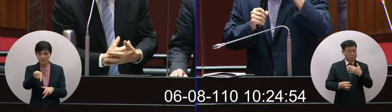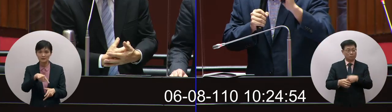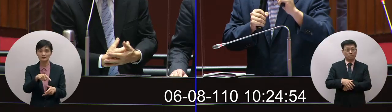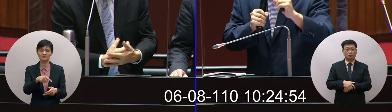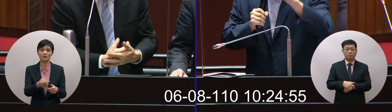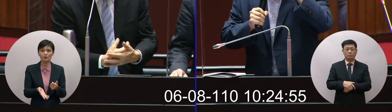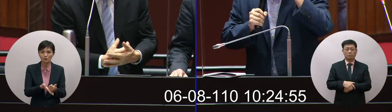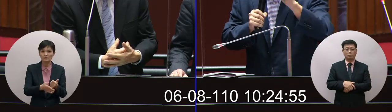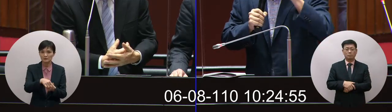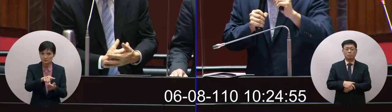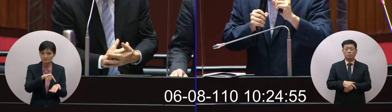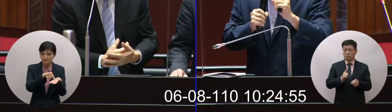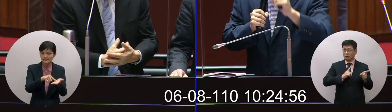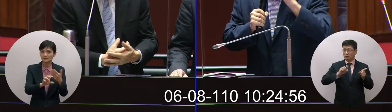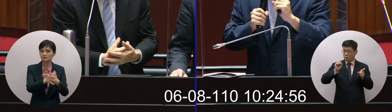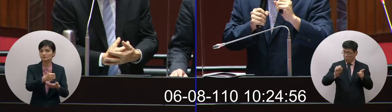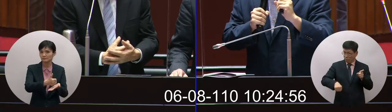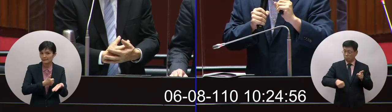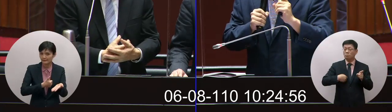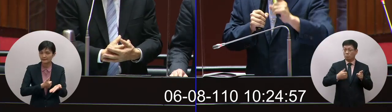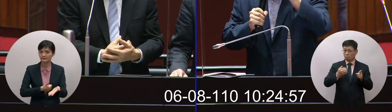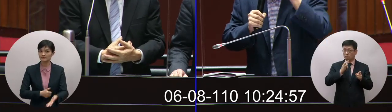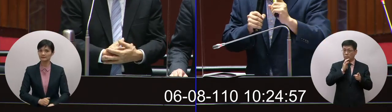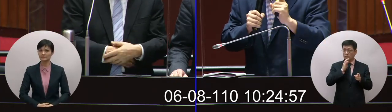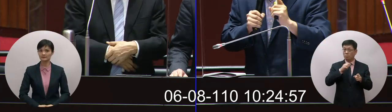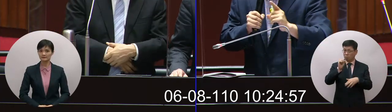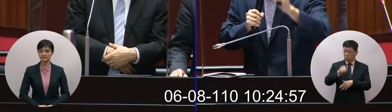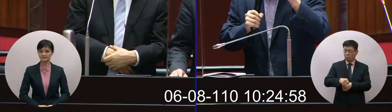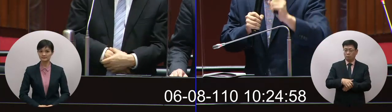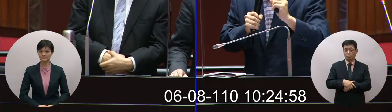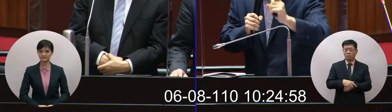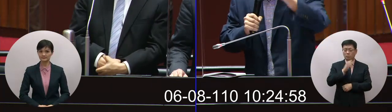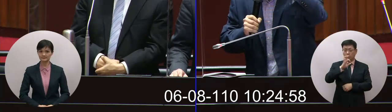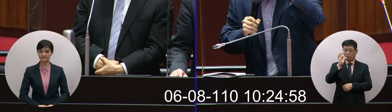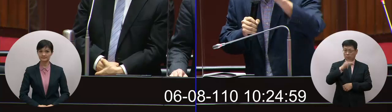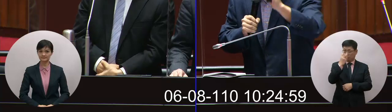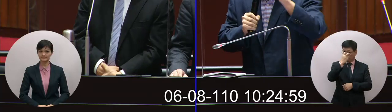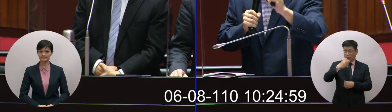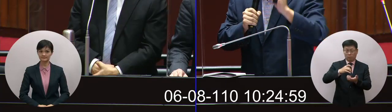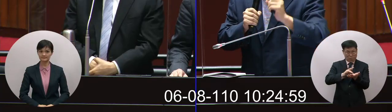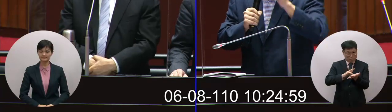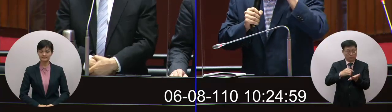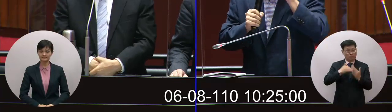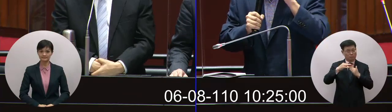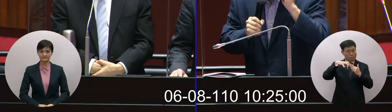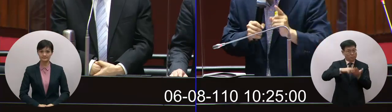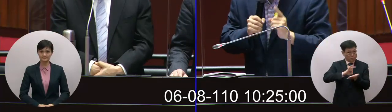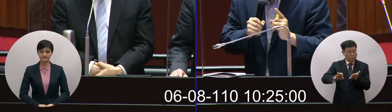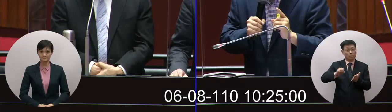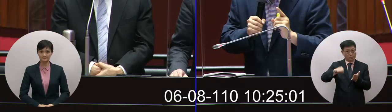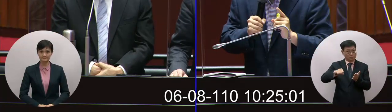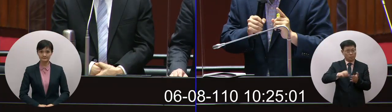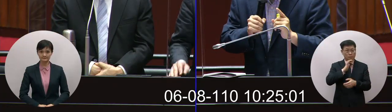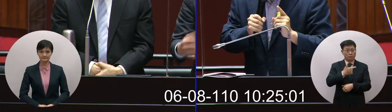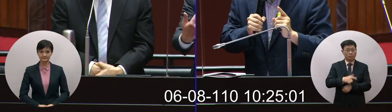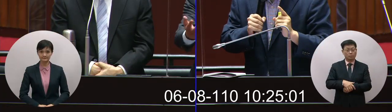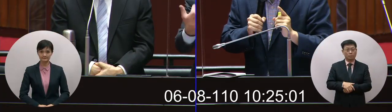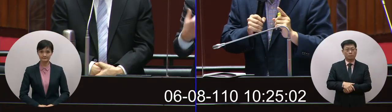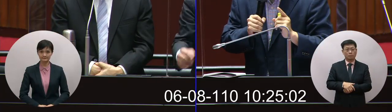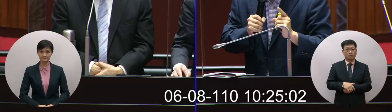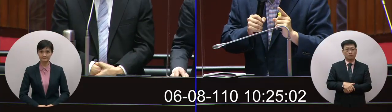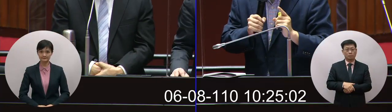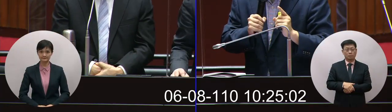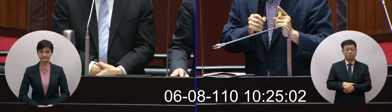进口、啊。 第一个要件是你同意这个立场，你同意说快筛试剂这种居家快筛试剂你是同意的，是